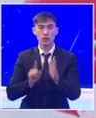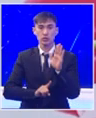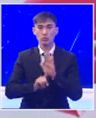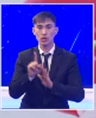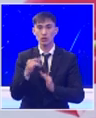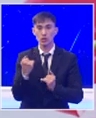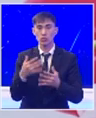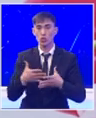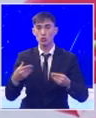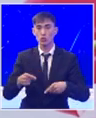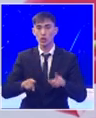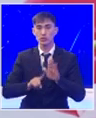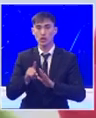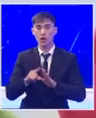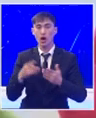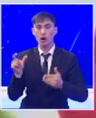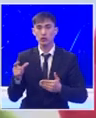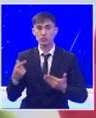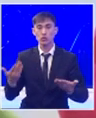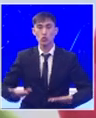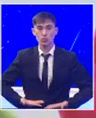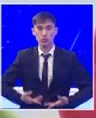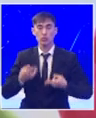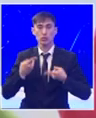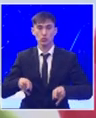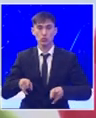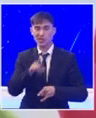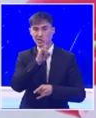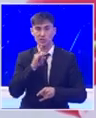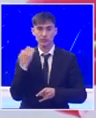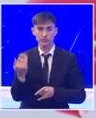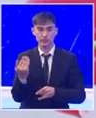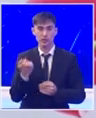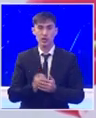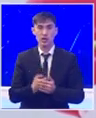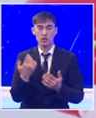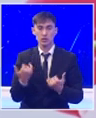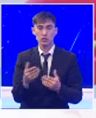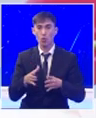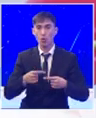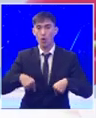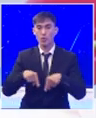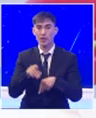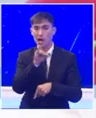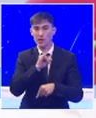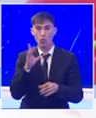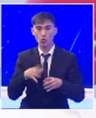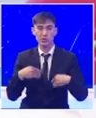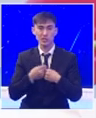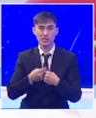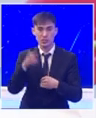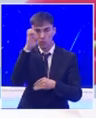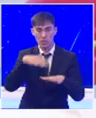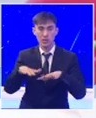көктемнен алса, адамзат өмір бастауын анадан алады. Қазіргі қоғамда әйел тек отбасында ғана емес, мемлекеттік